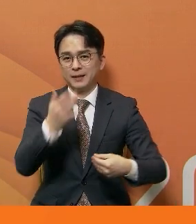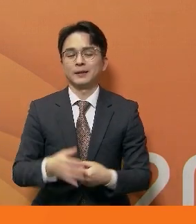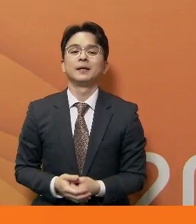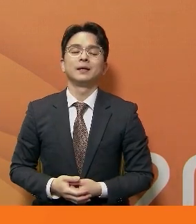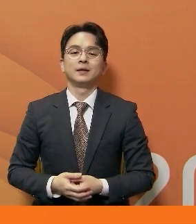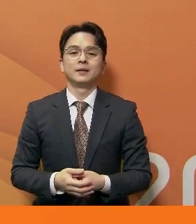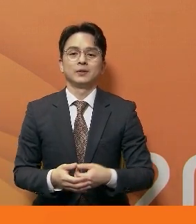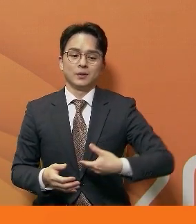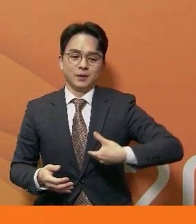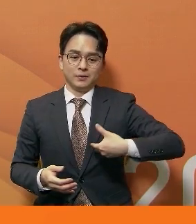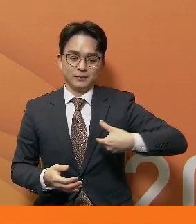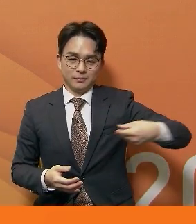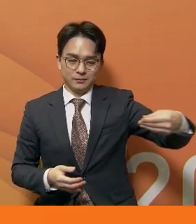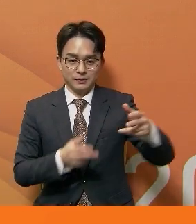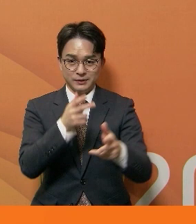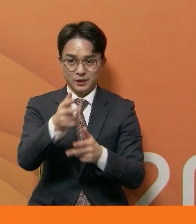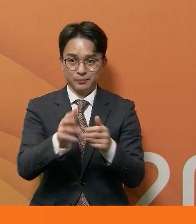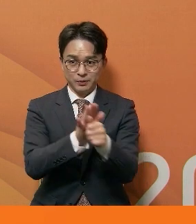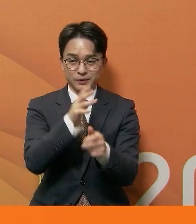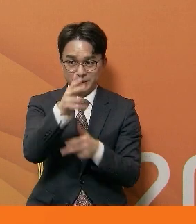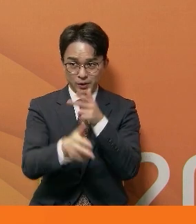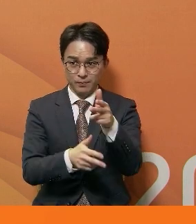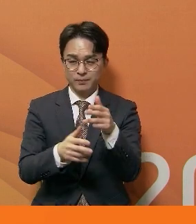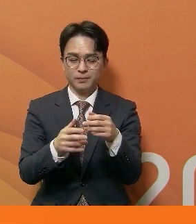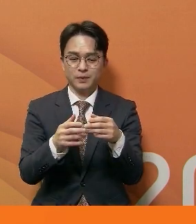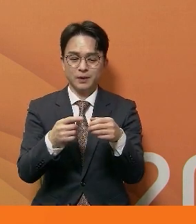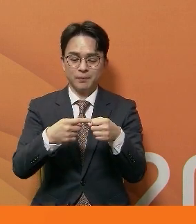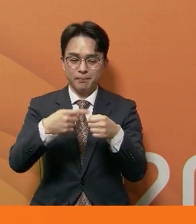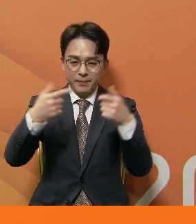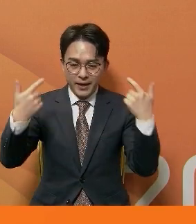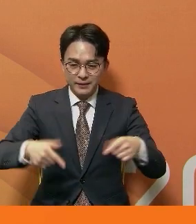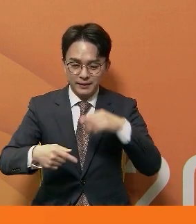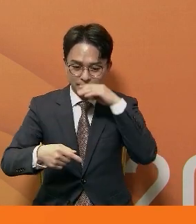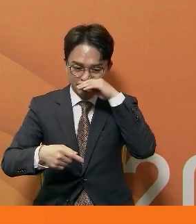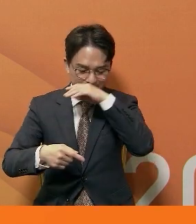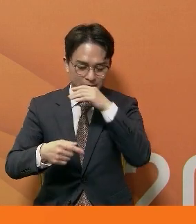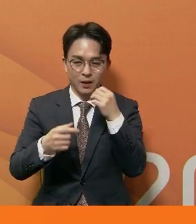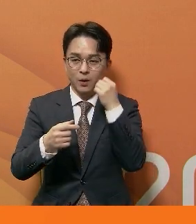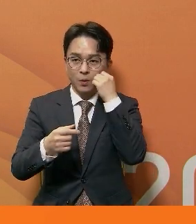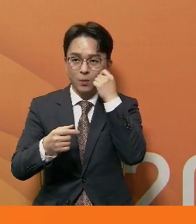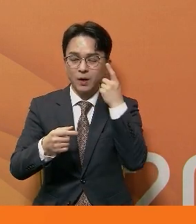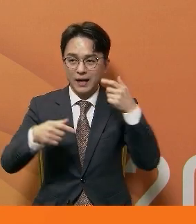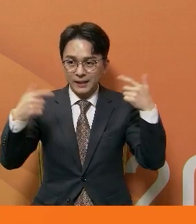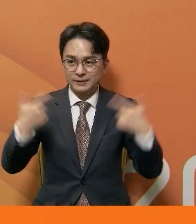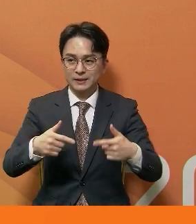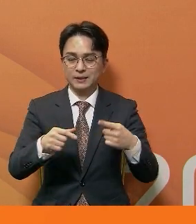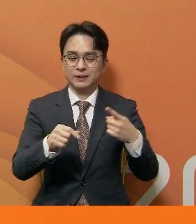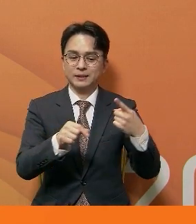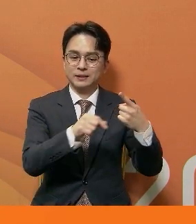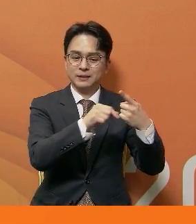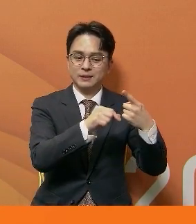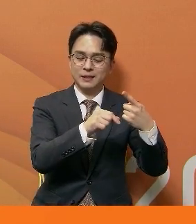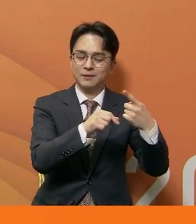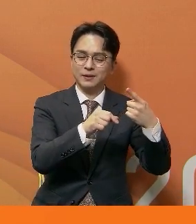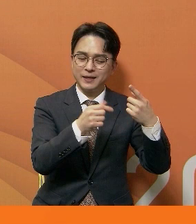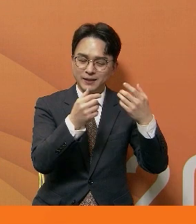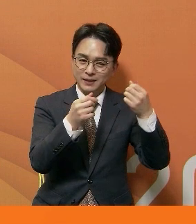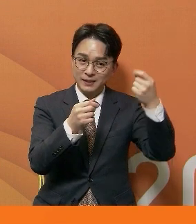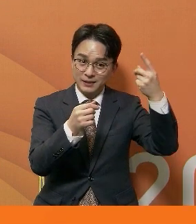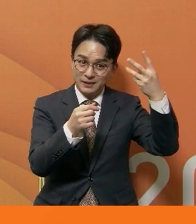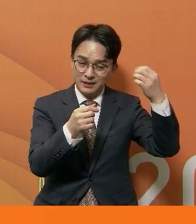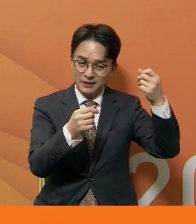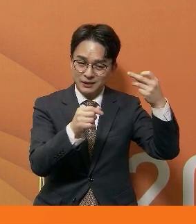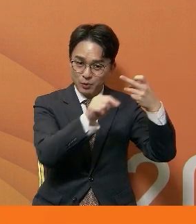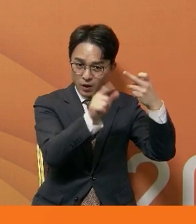융자 위치 지원 상품은 매달 1일부터 10일 사이에 지능을 홈페이지를 통해서 신청이 가능합니다이 이유는 저희가